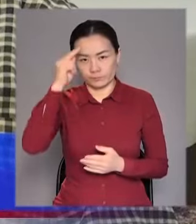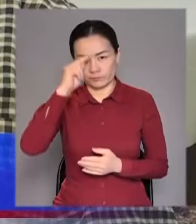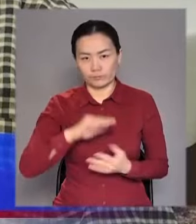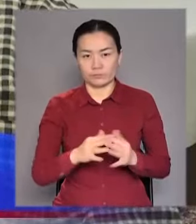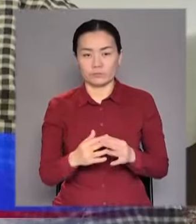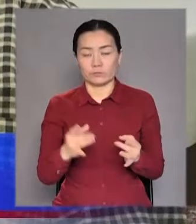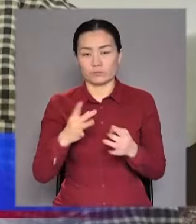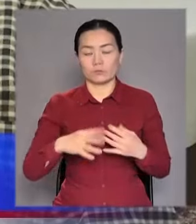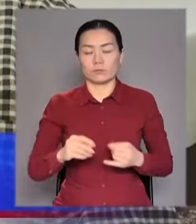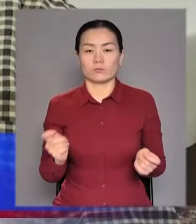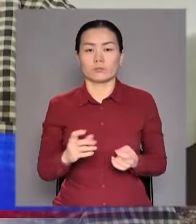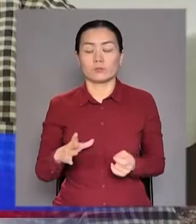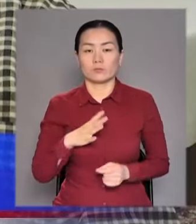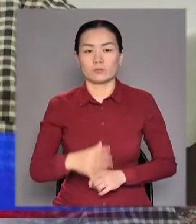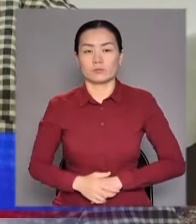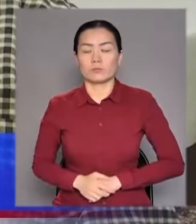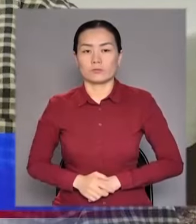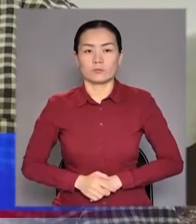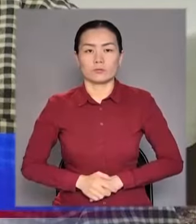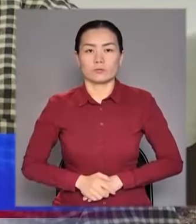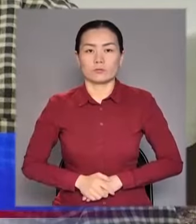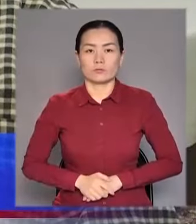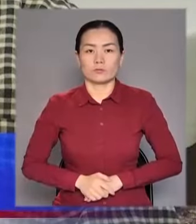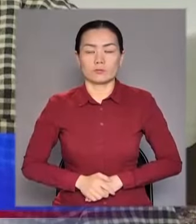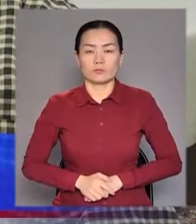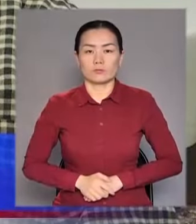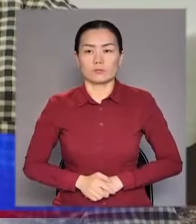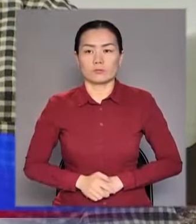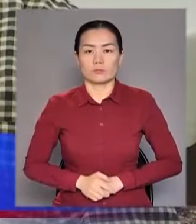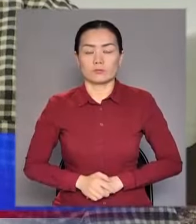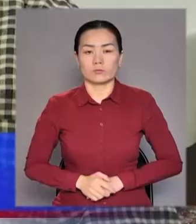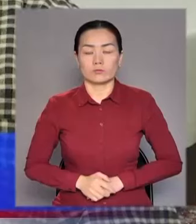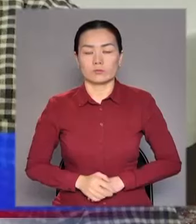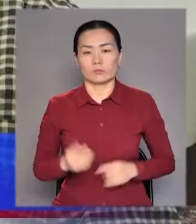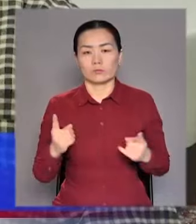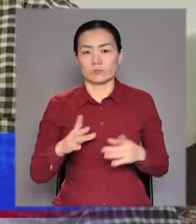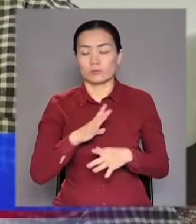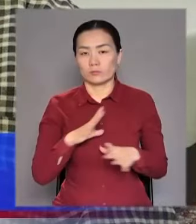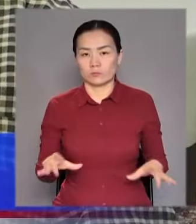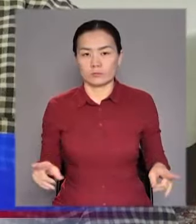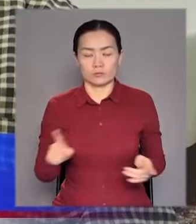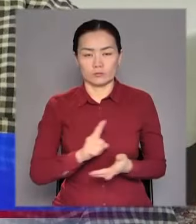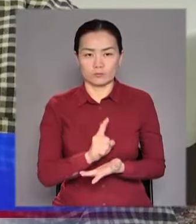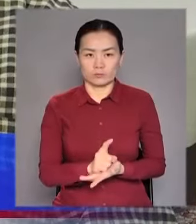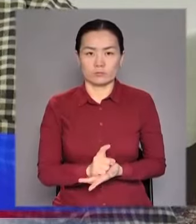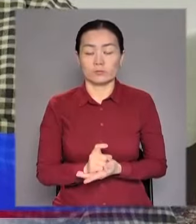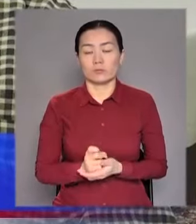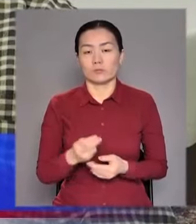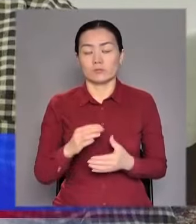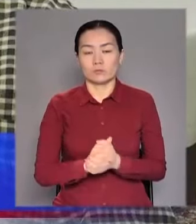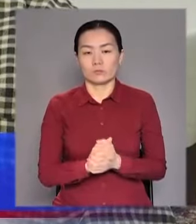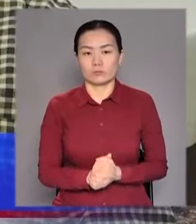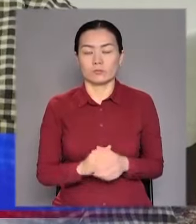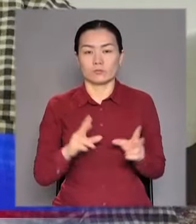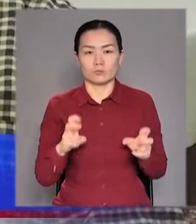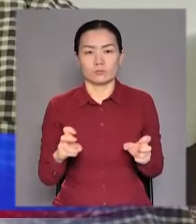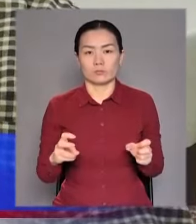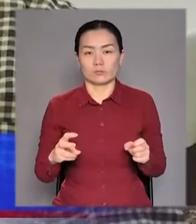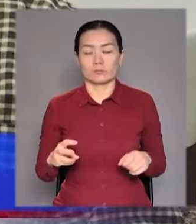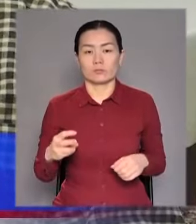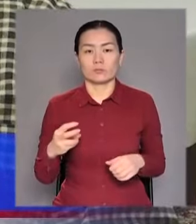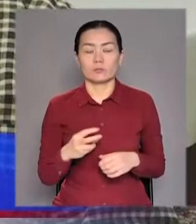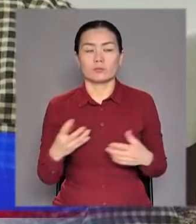ауыл, біздің еліміз тойлап отырды. Енді мынандай ұлы той жасамаған, бірақ міндетті түрде көрісу деп